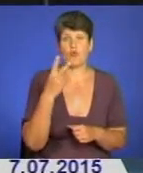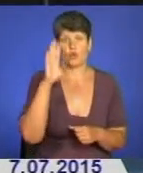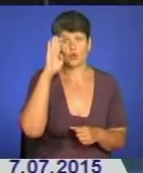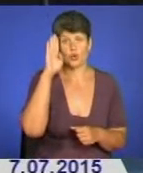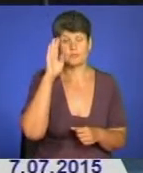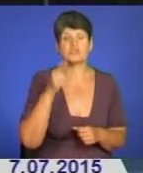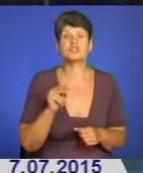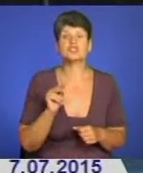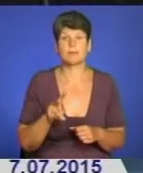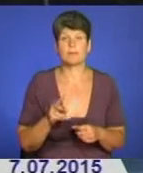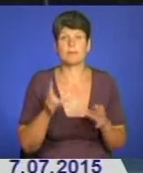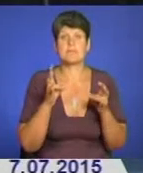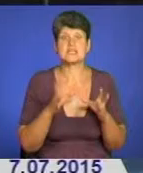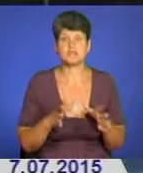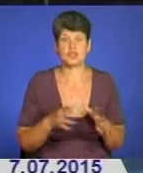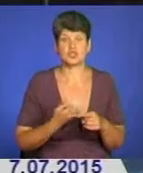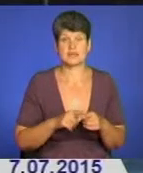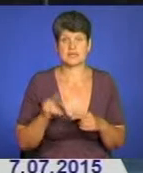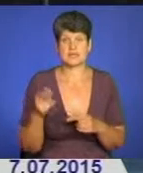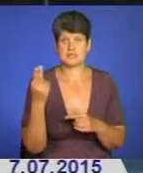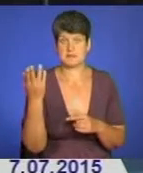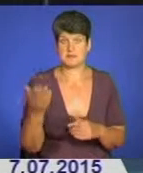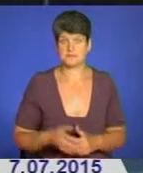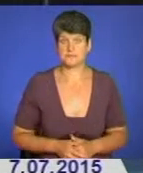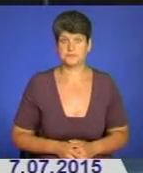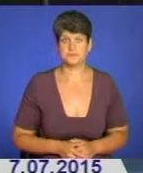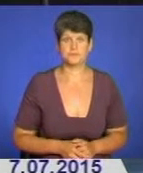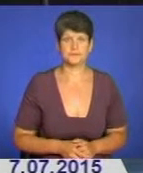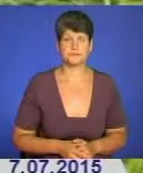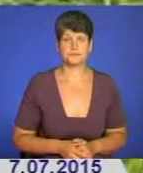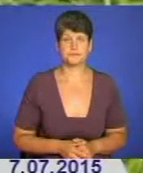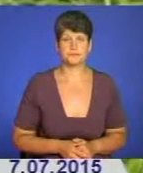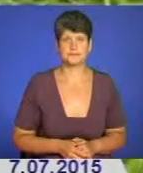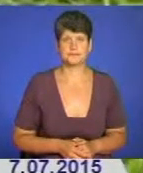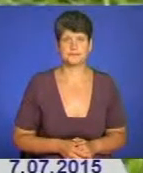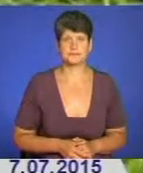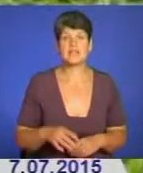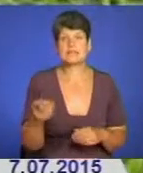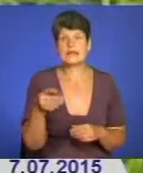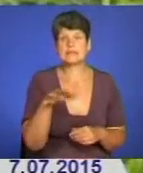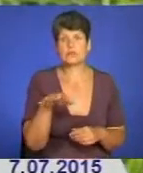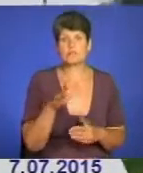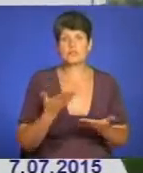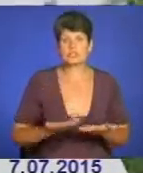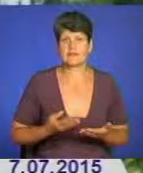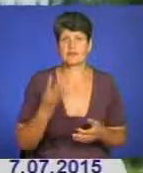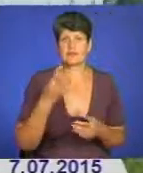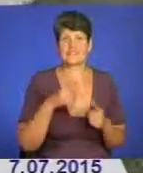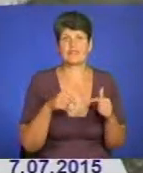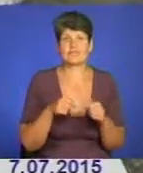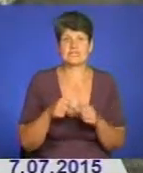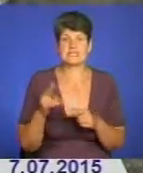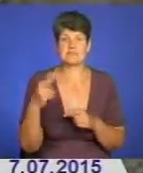небезпечні плазуни і як з ними правильно поводитися, дізнавалася Валентина Павлишин. На Тернопільщині живе 4 види змій